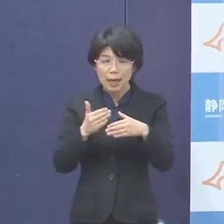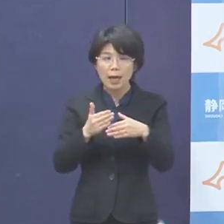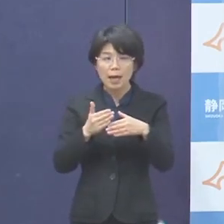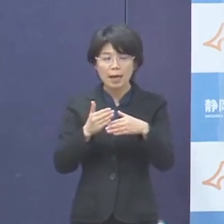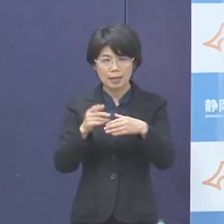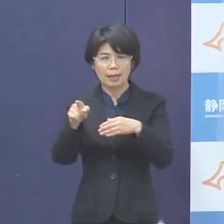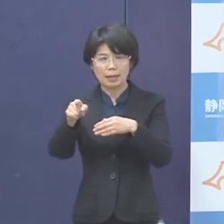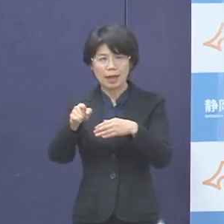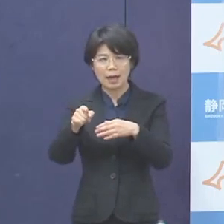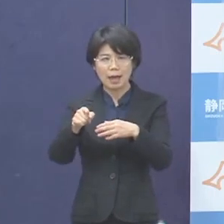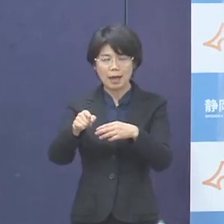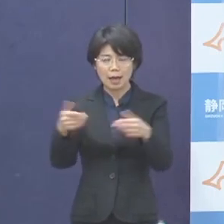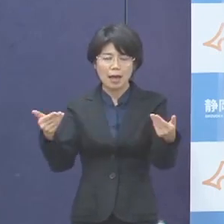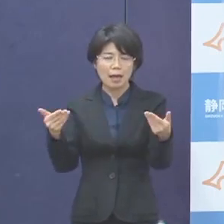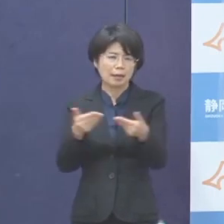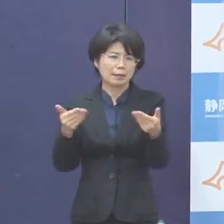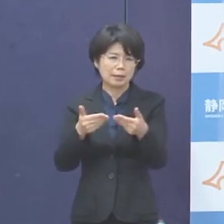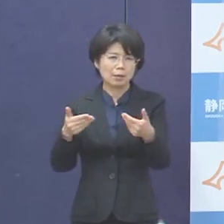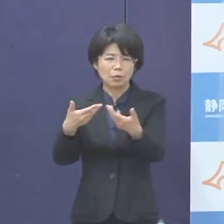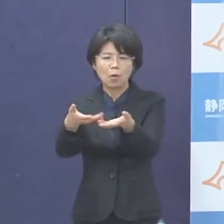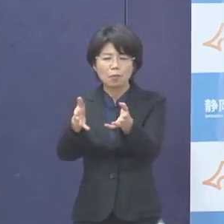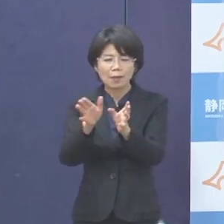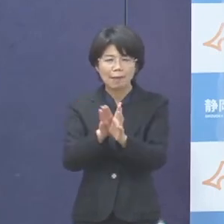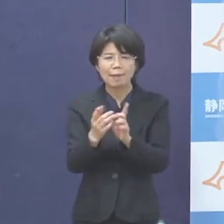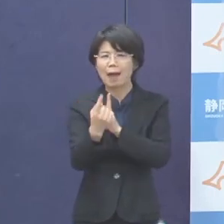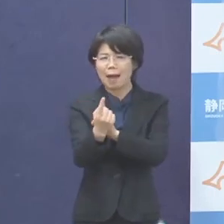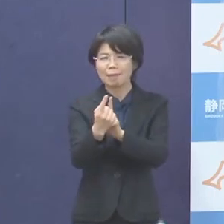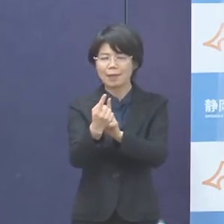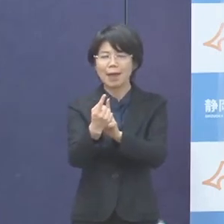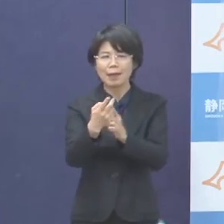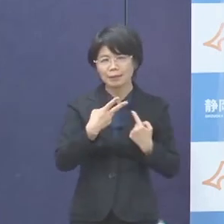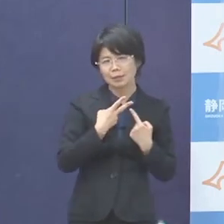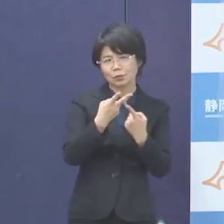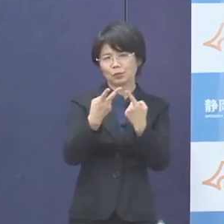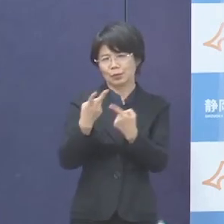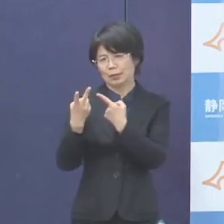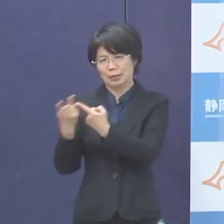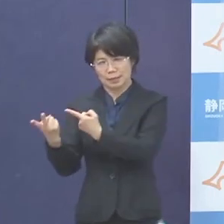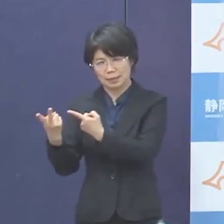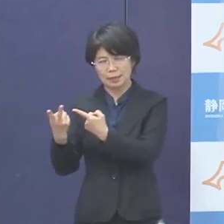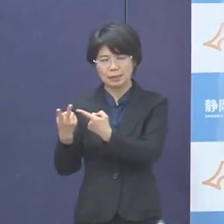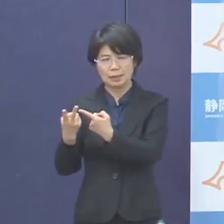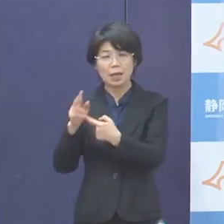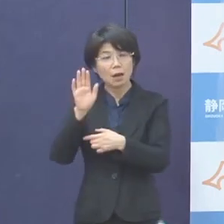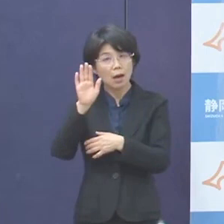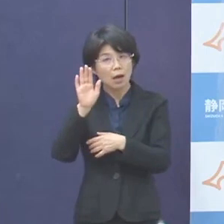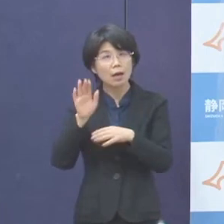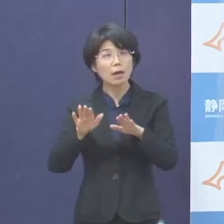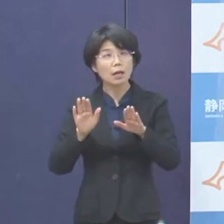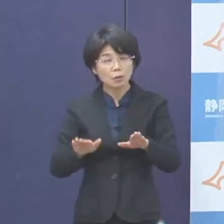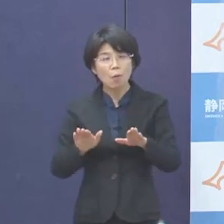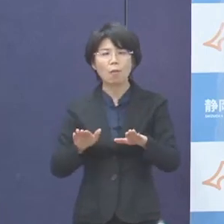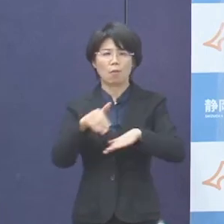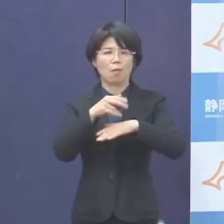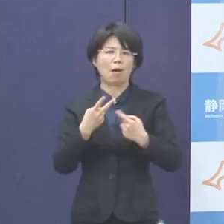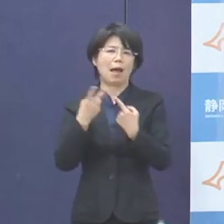日通知をですね、発送する、これから発送するとしております。